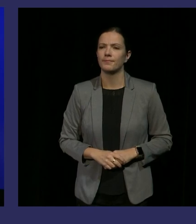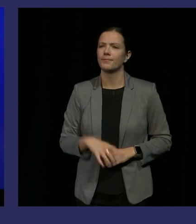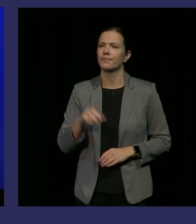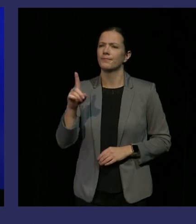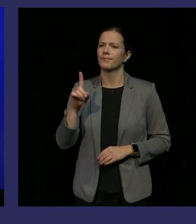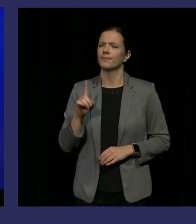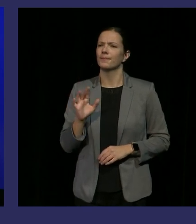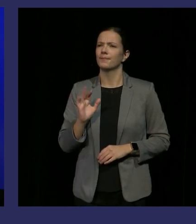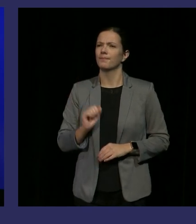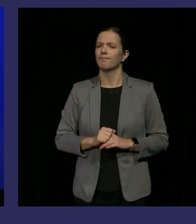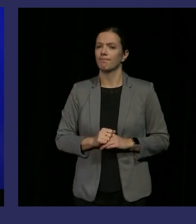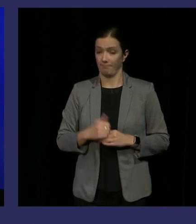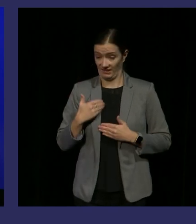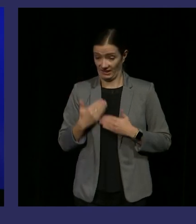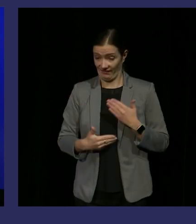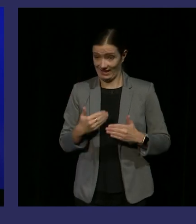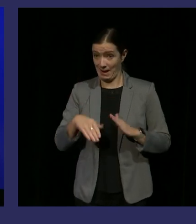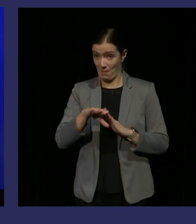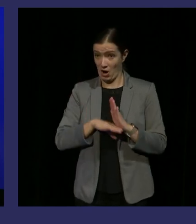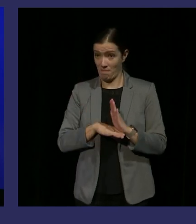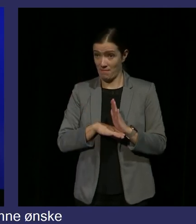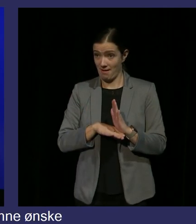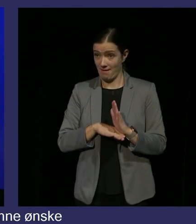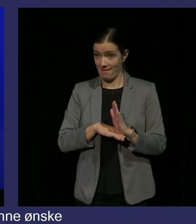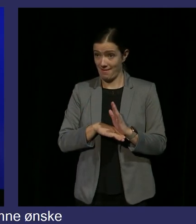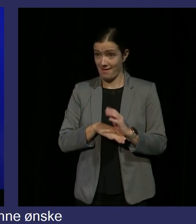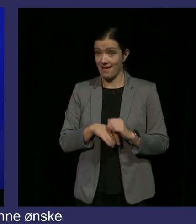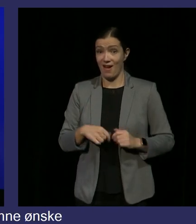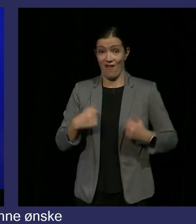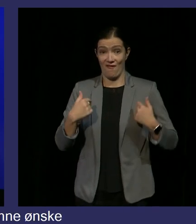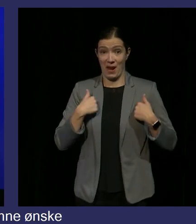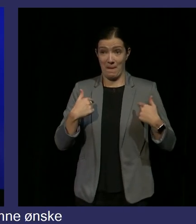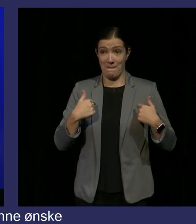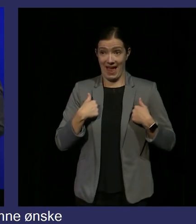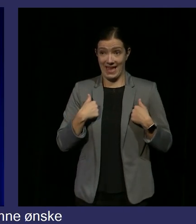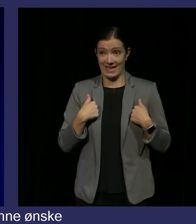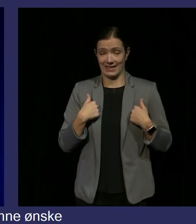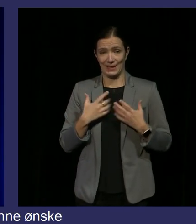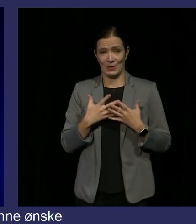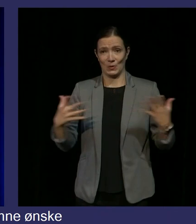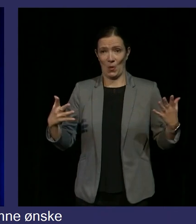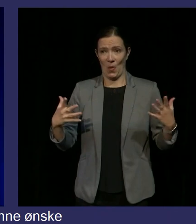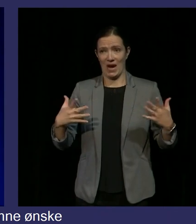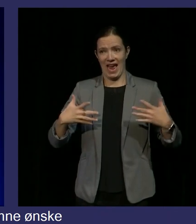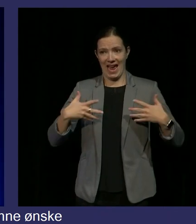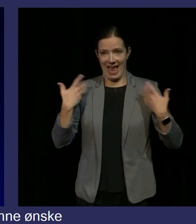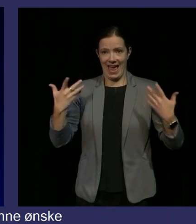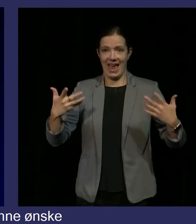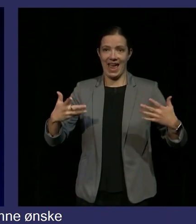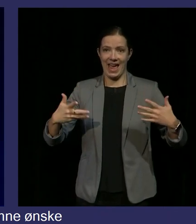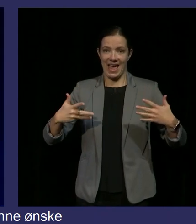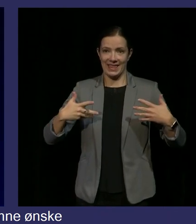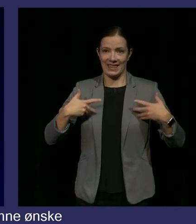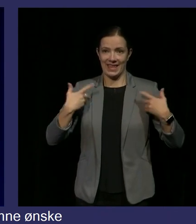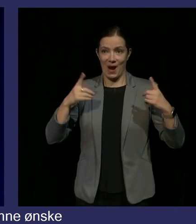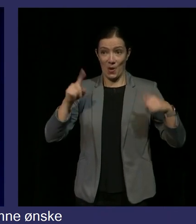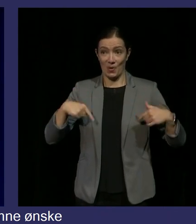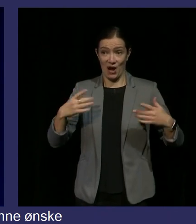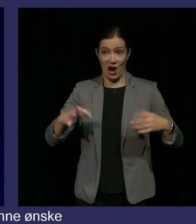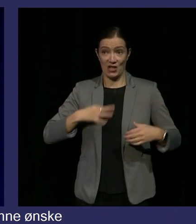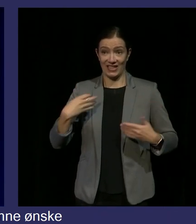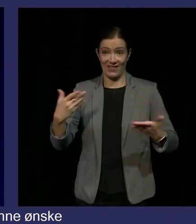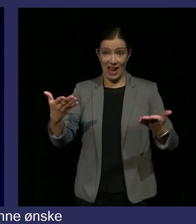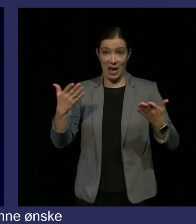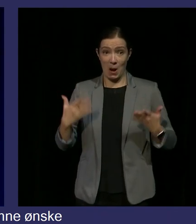du, vi skal videre i programmet. Og for meg så er det en stor glede å kunne ønske